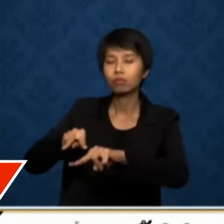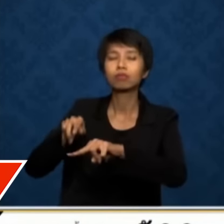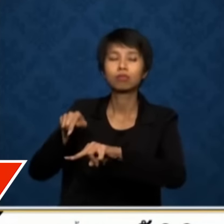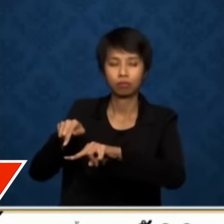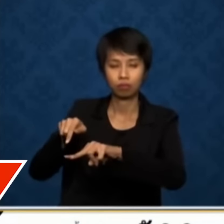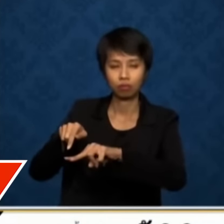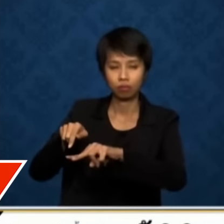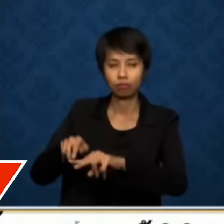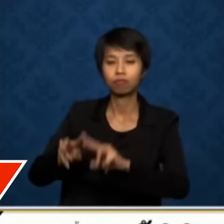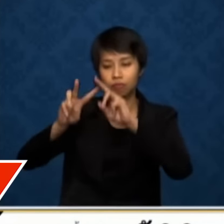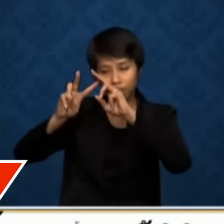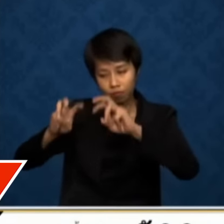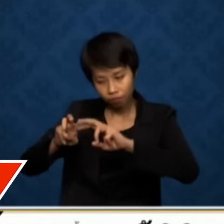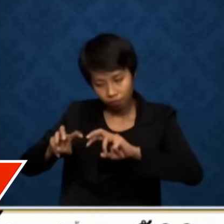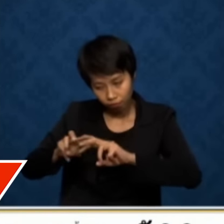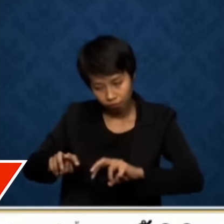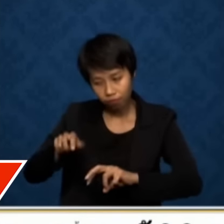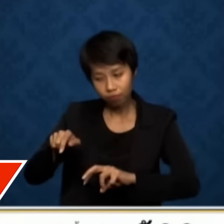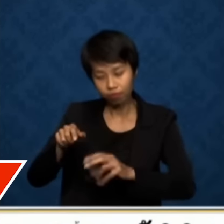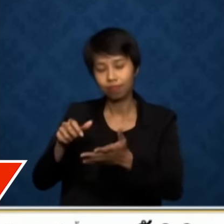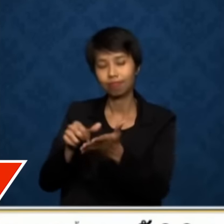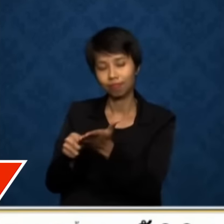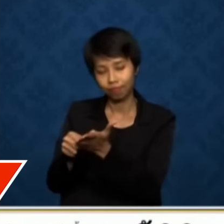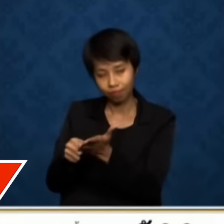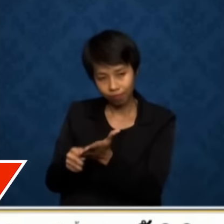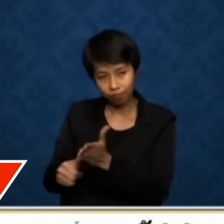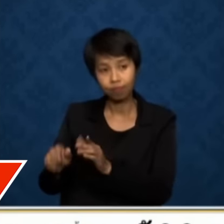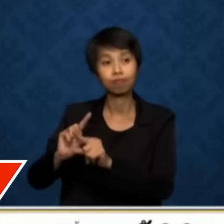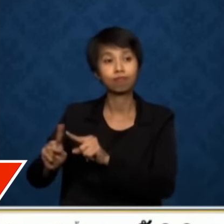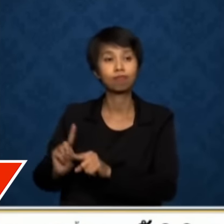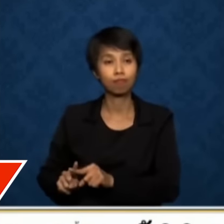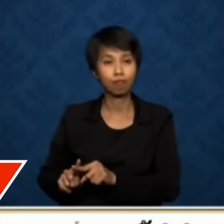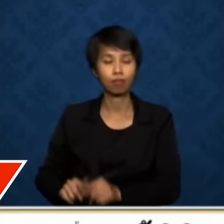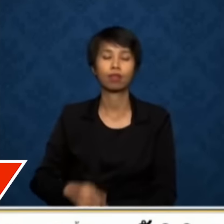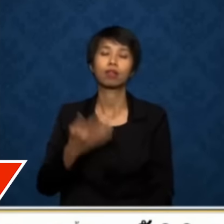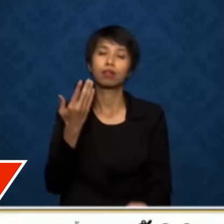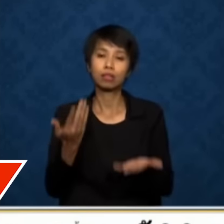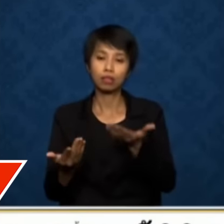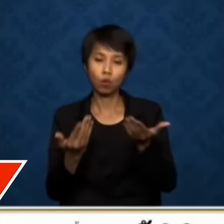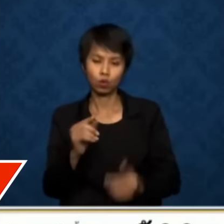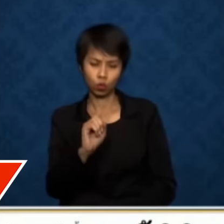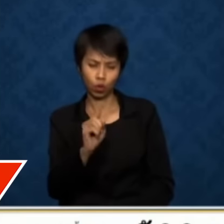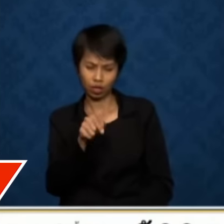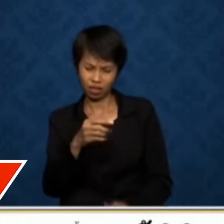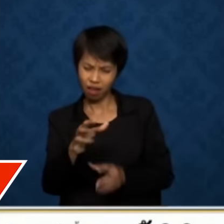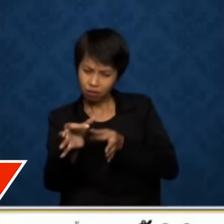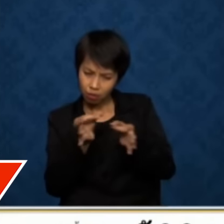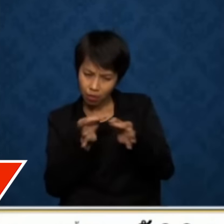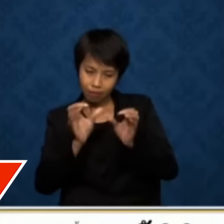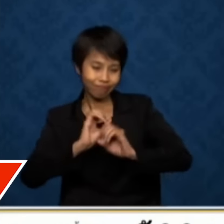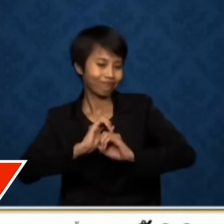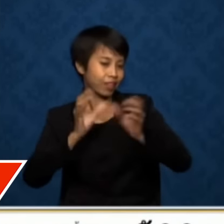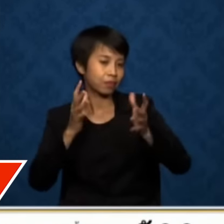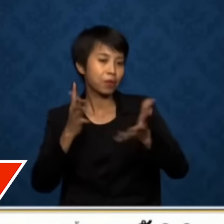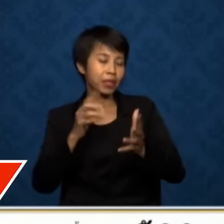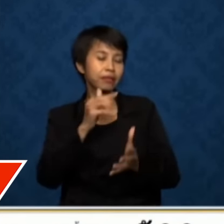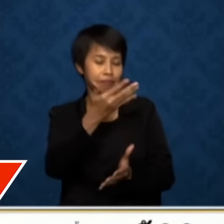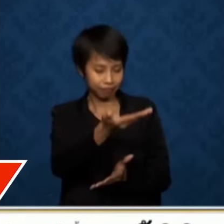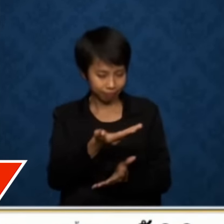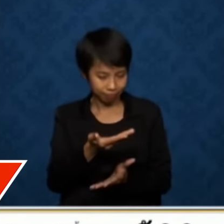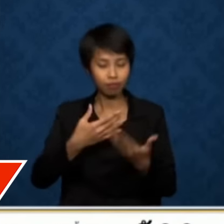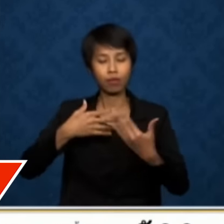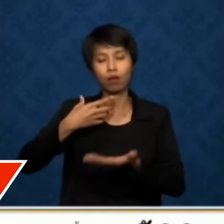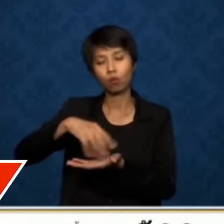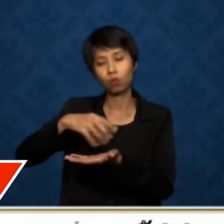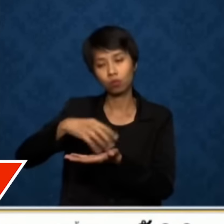จจริงนะครับแล้วก็แก้ไขเสนอแนะแนวทางต่างๆหรือตรงไหนที่มันยังชี้ไม่ชัดก็ชี้แจงแถลงไขเ